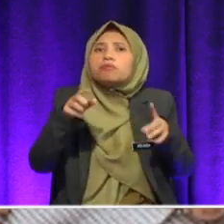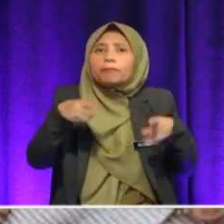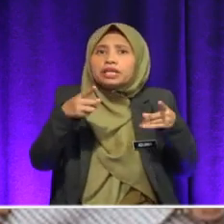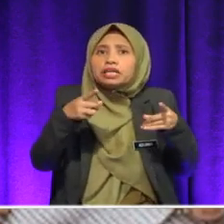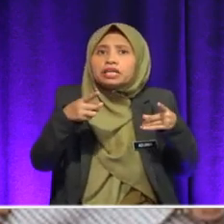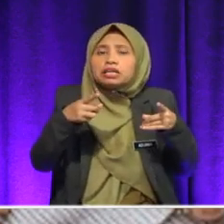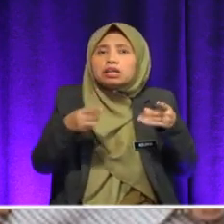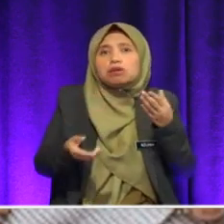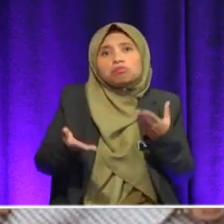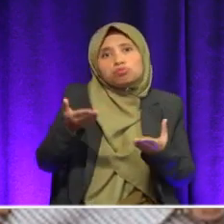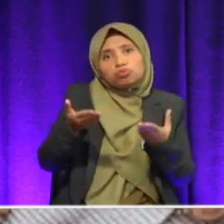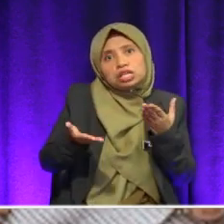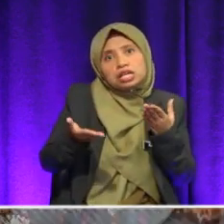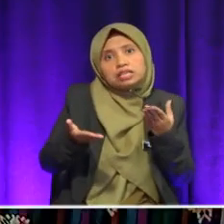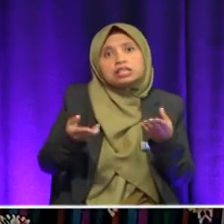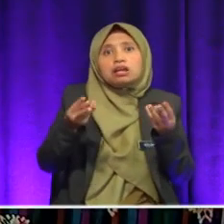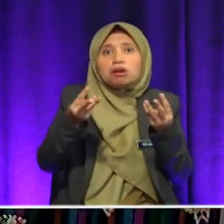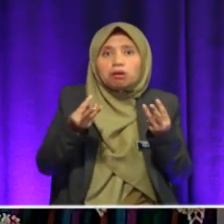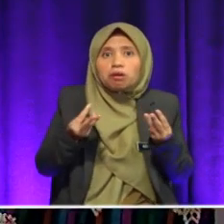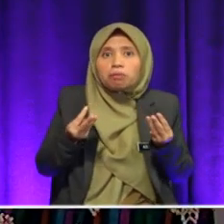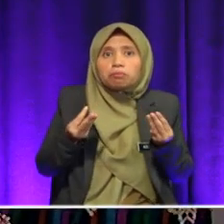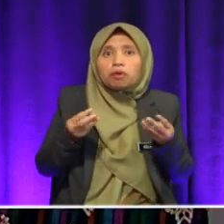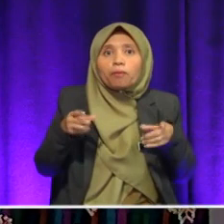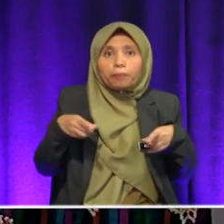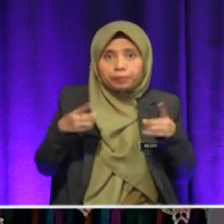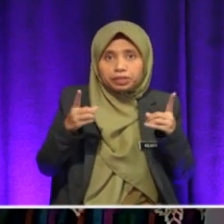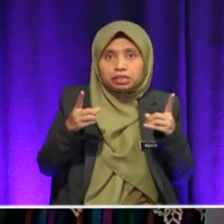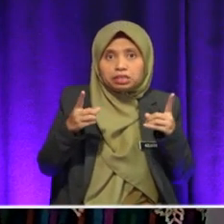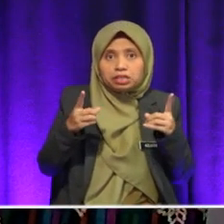dan di sebelah kanan saya ini Oke ini ada dan kategori